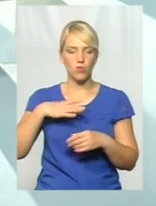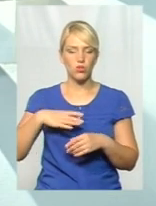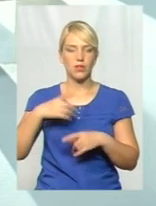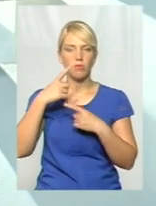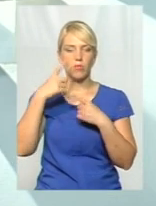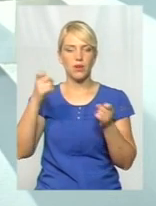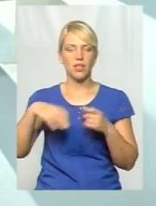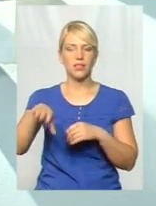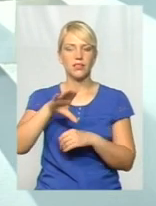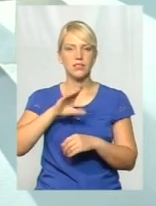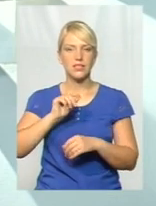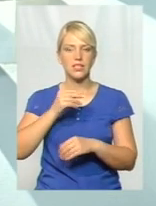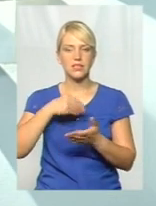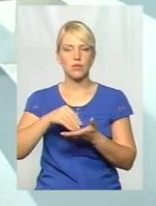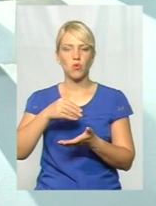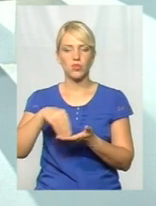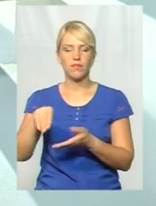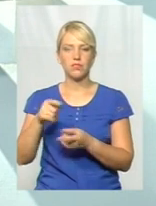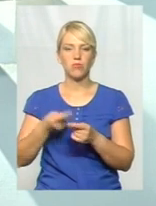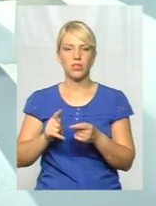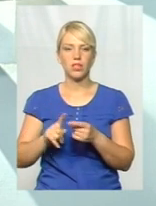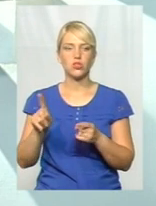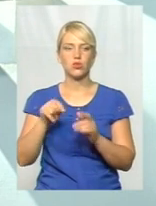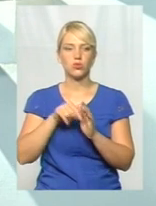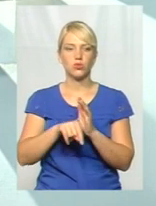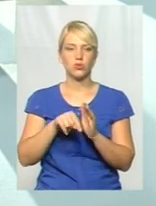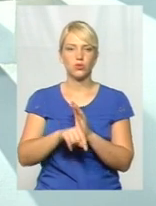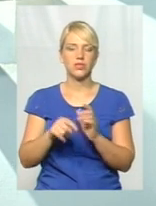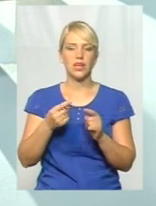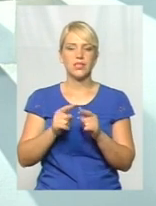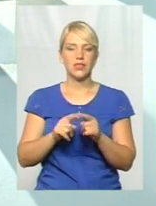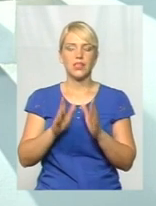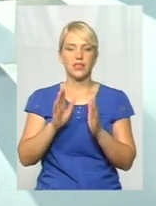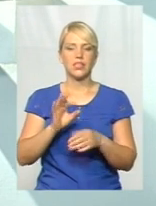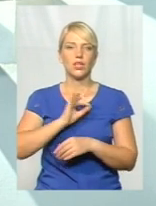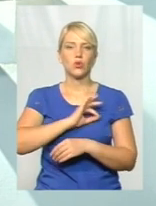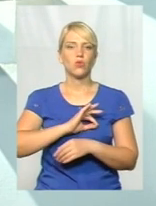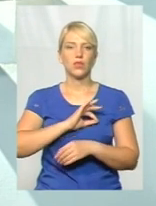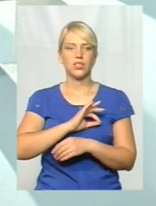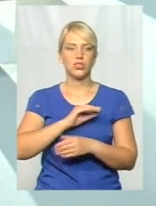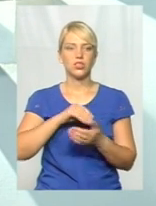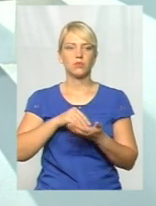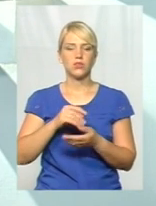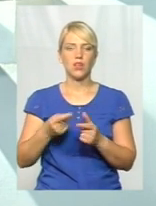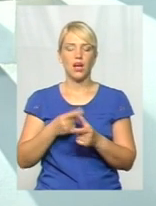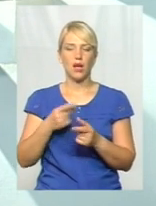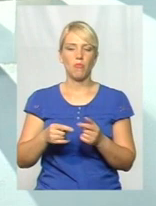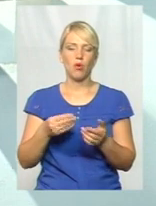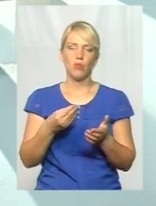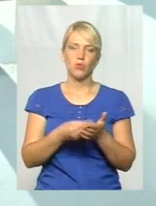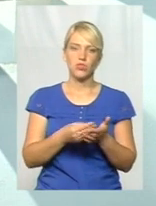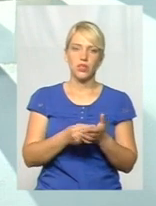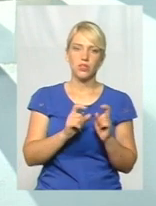споживачів про те, що це стосується виключно, хочу звернути увагу, юридичних споживачів. Тобто там або це бюджетні